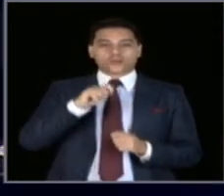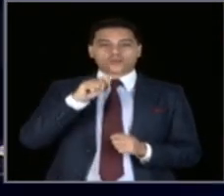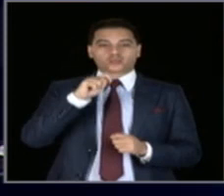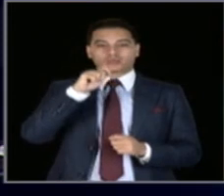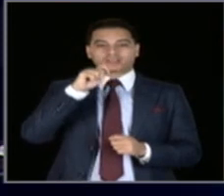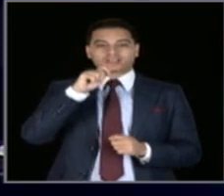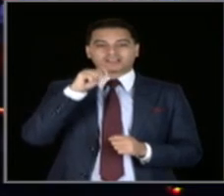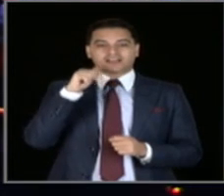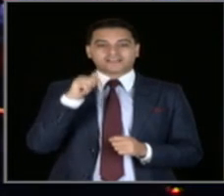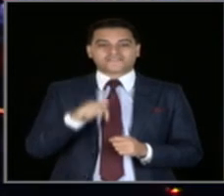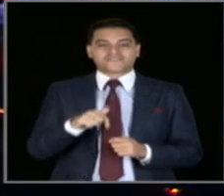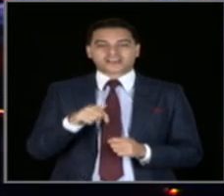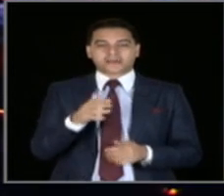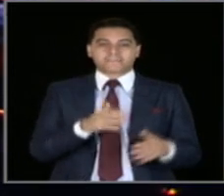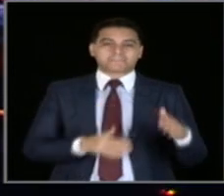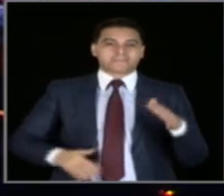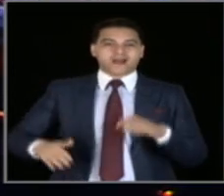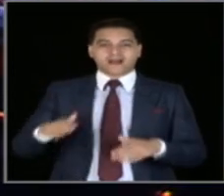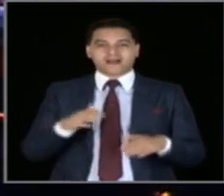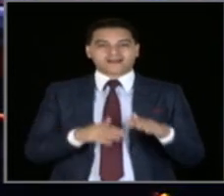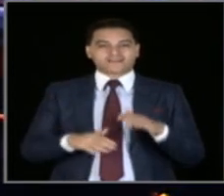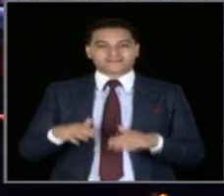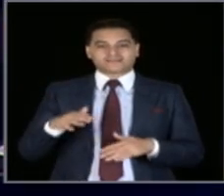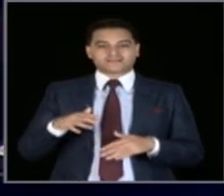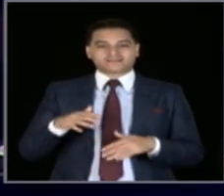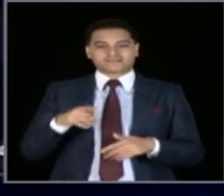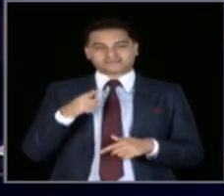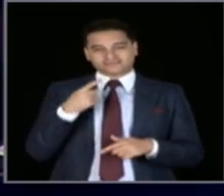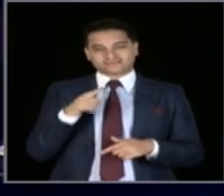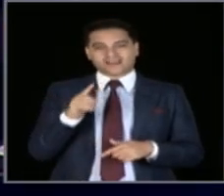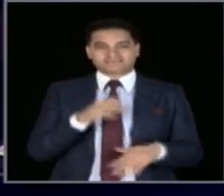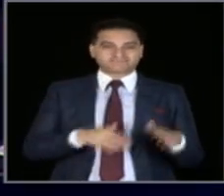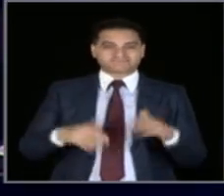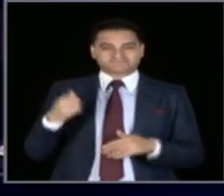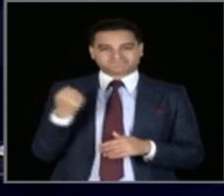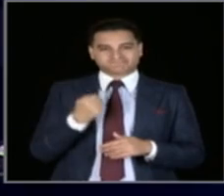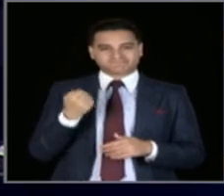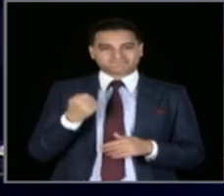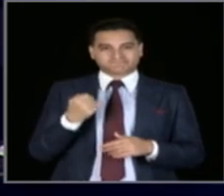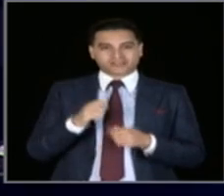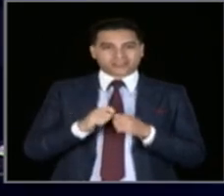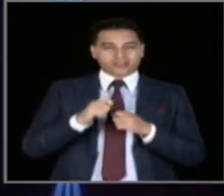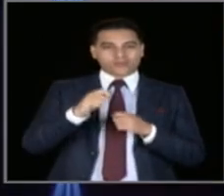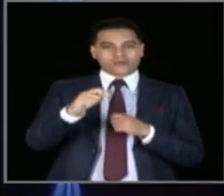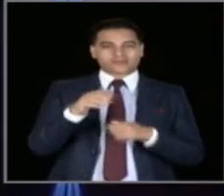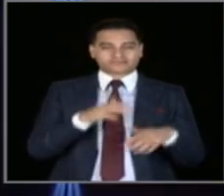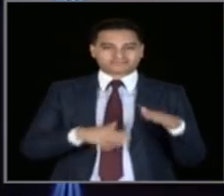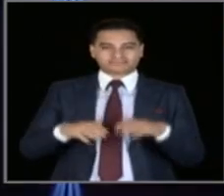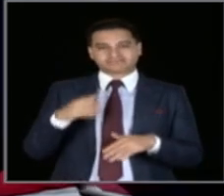دورة ألعاب البحر الأبيض المتوسط. نحيي كلنا البطلة المصرية إسراء عويس.